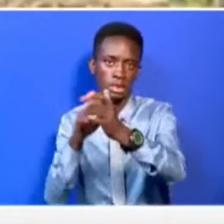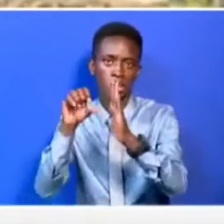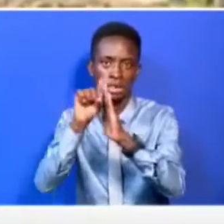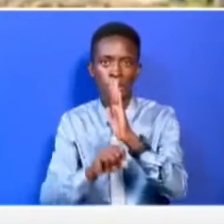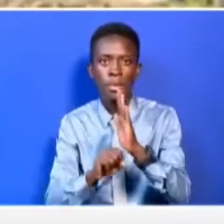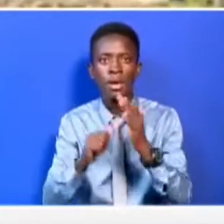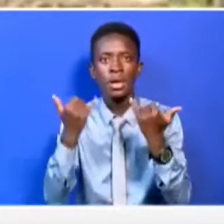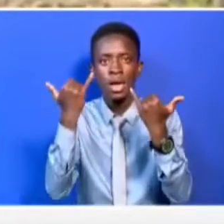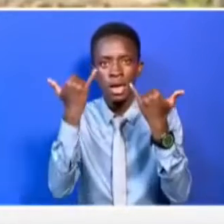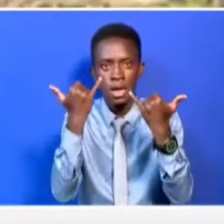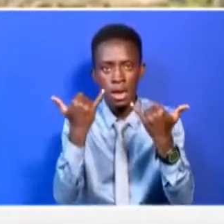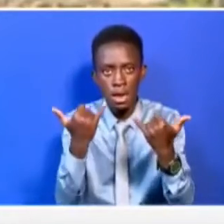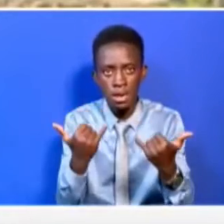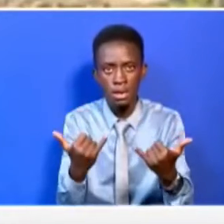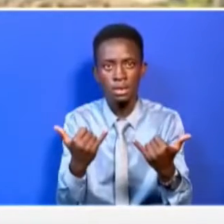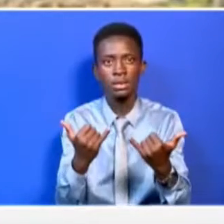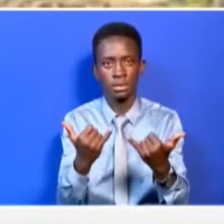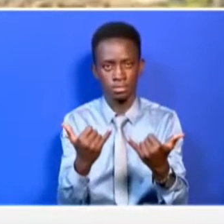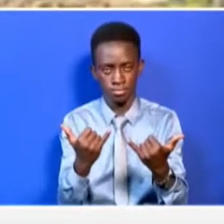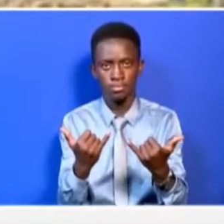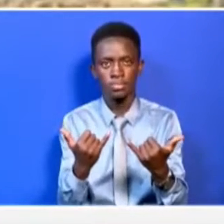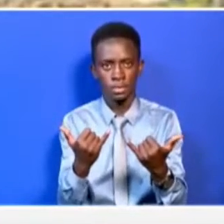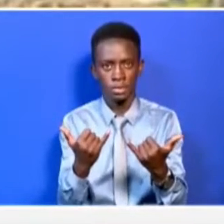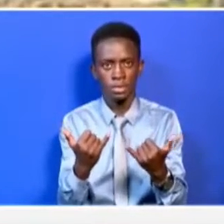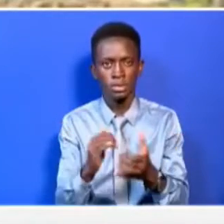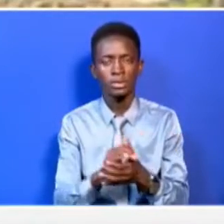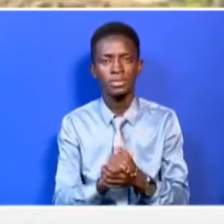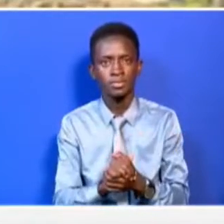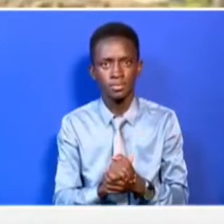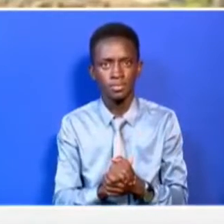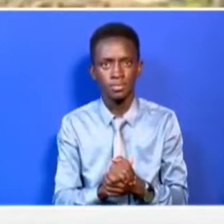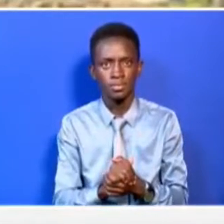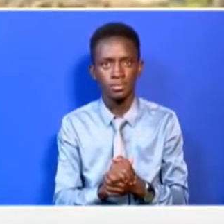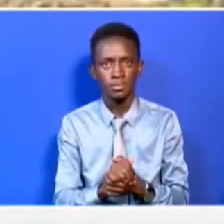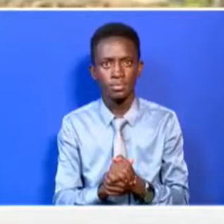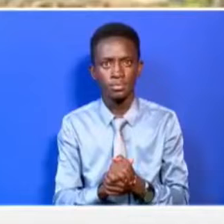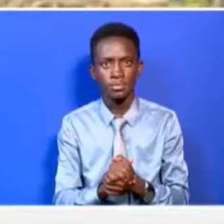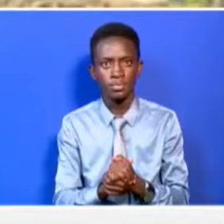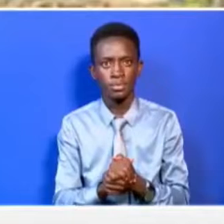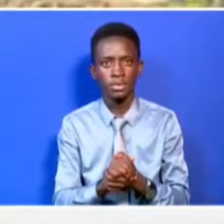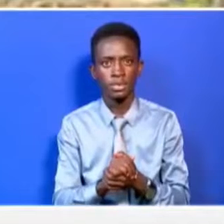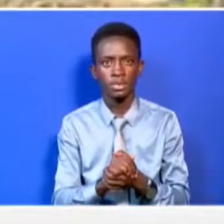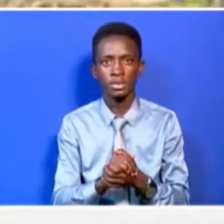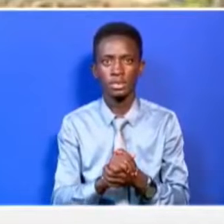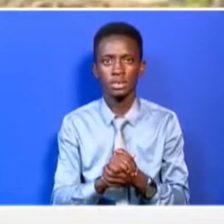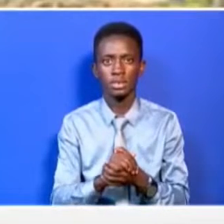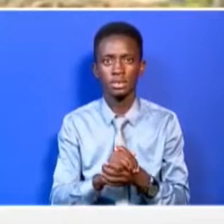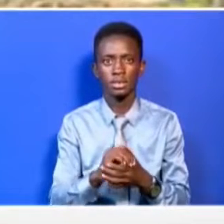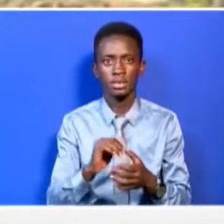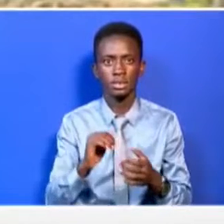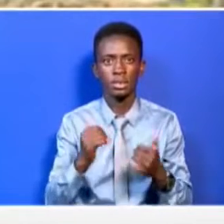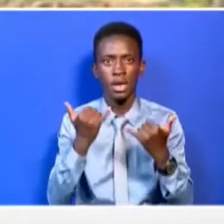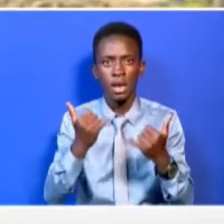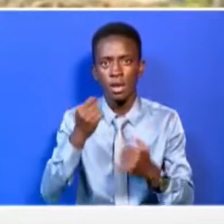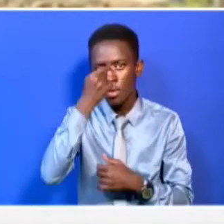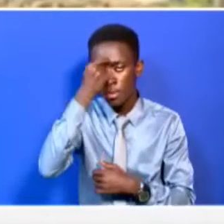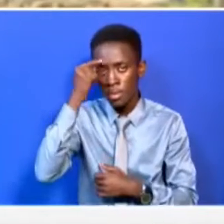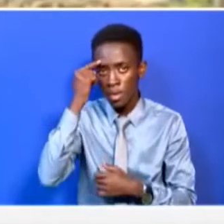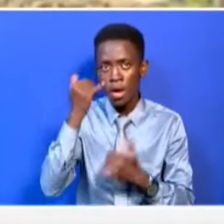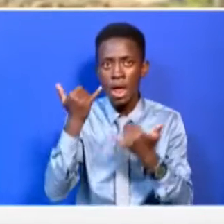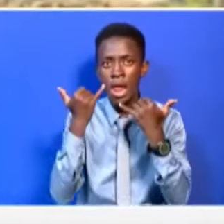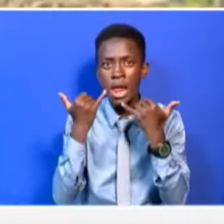Sababu ni viongozi ambao tunataka kuwachagua. Watatupa sera zao, zingine nzuri, zingine za